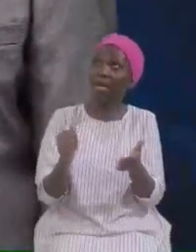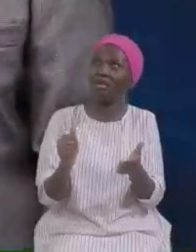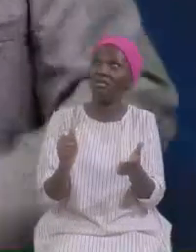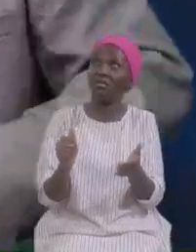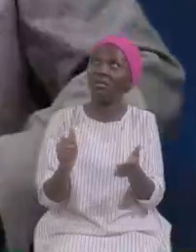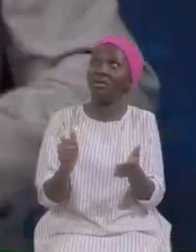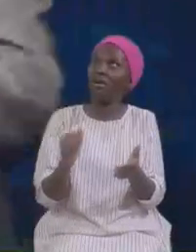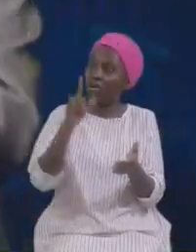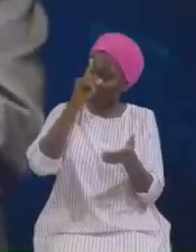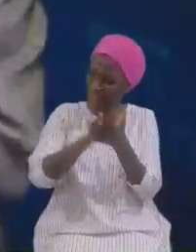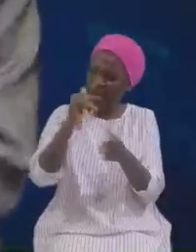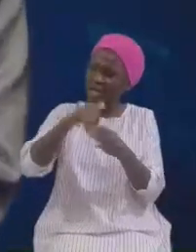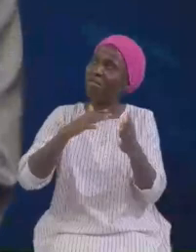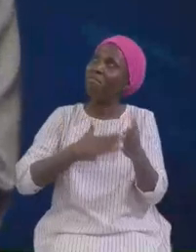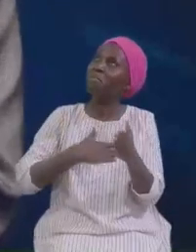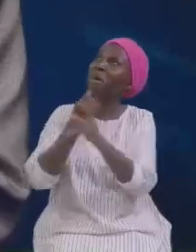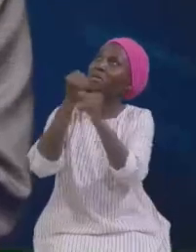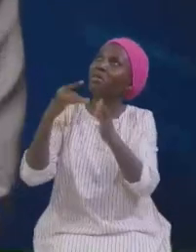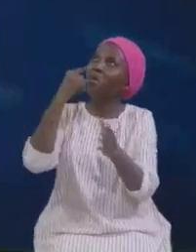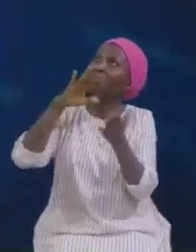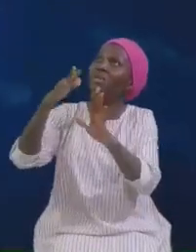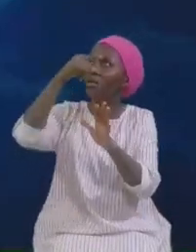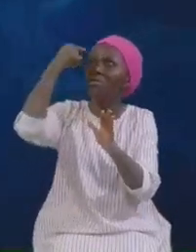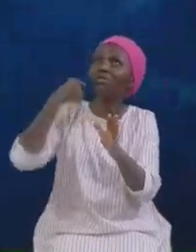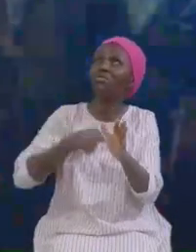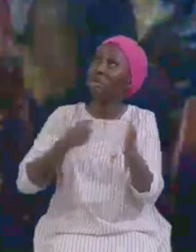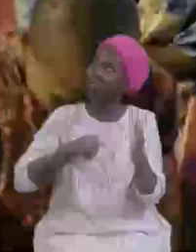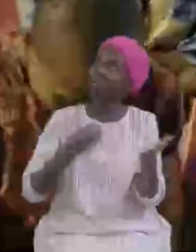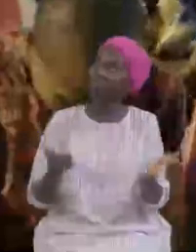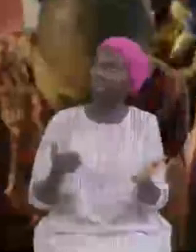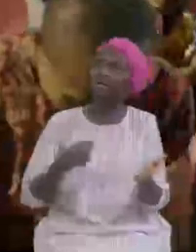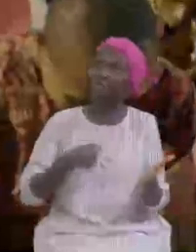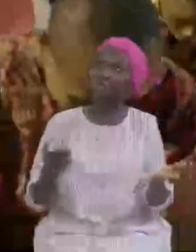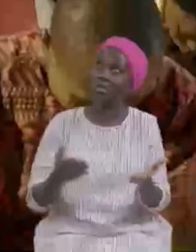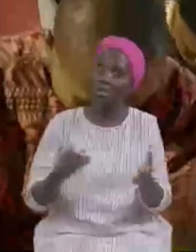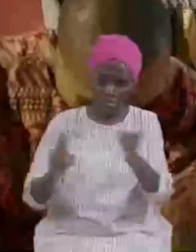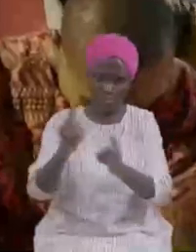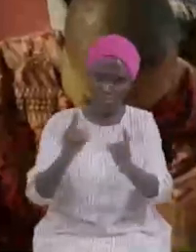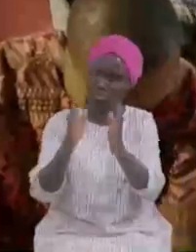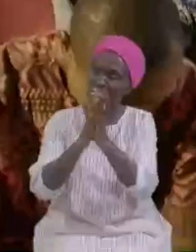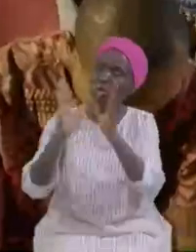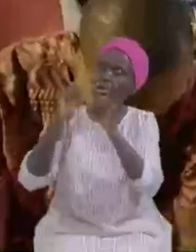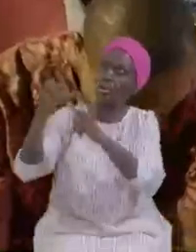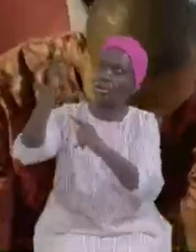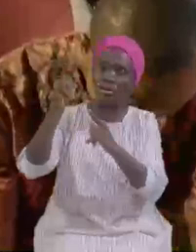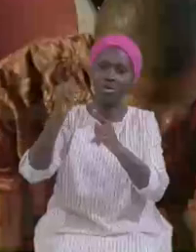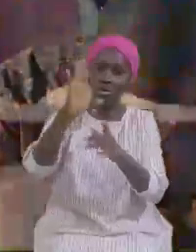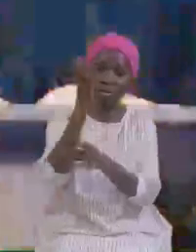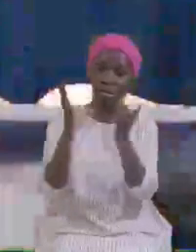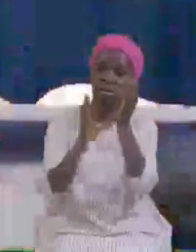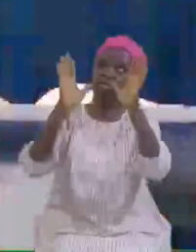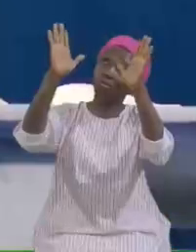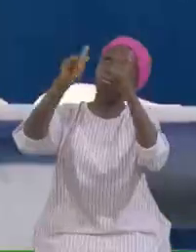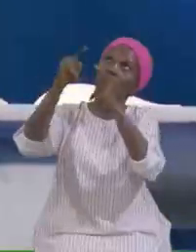Sauveur qui est mort pour moi. Me voici, Seigneur. Lève alors cette main. Si tu lèves la main, alors